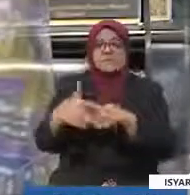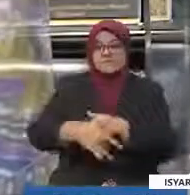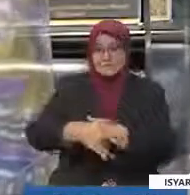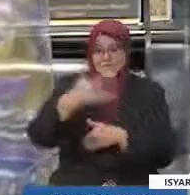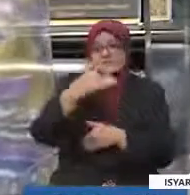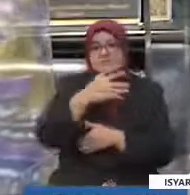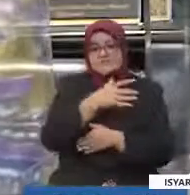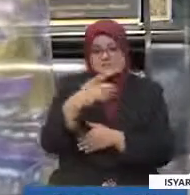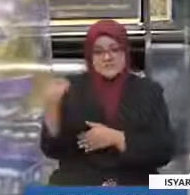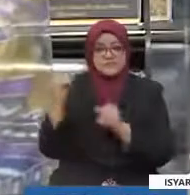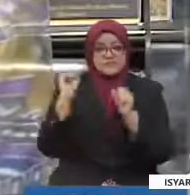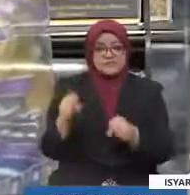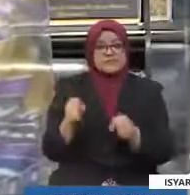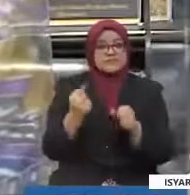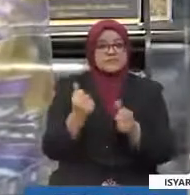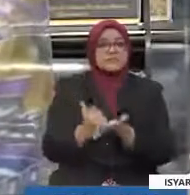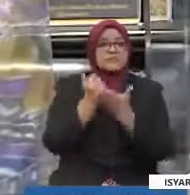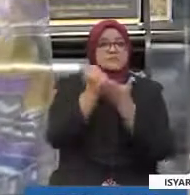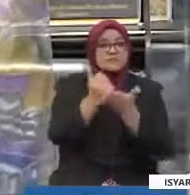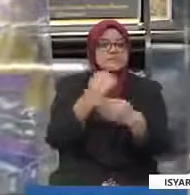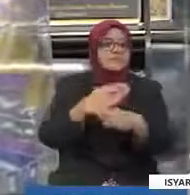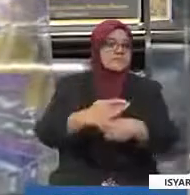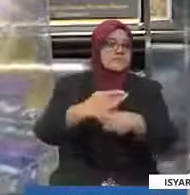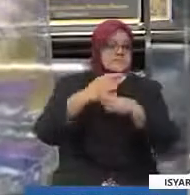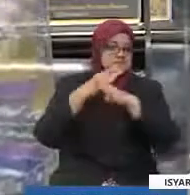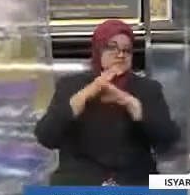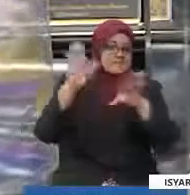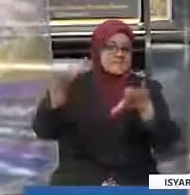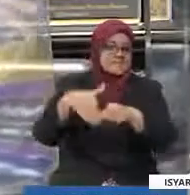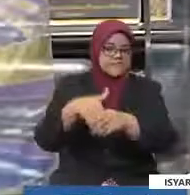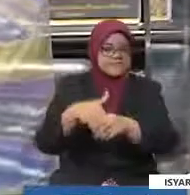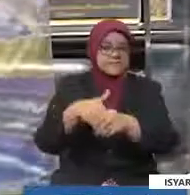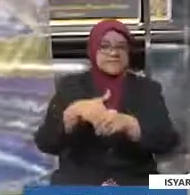berkahwin awal, seterusnya dapat membantu membanteras perkahwinan bawah umur.